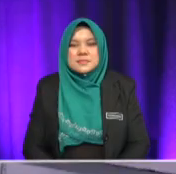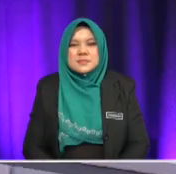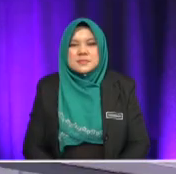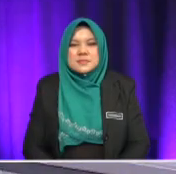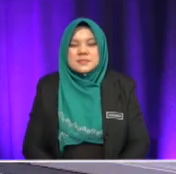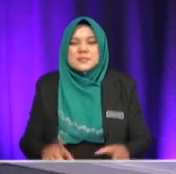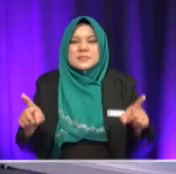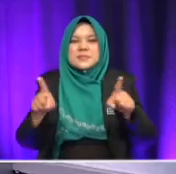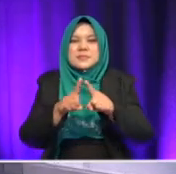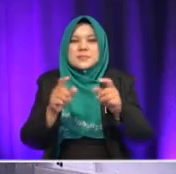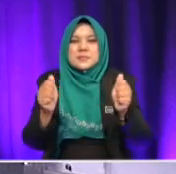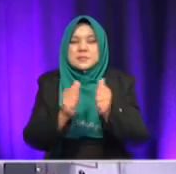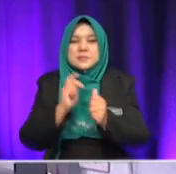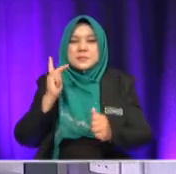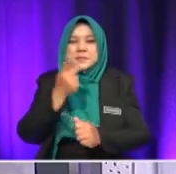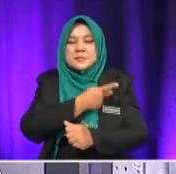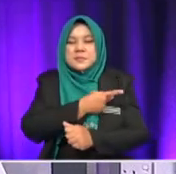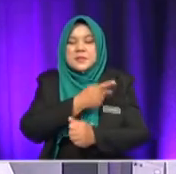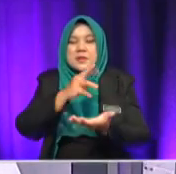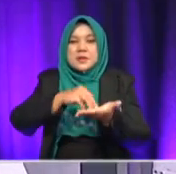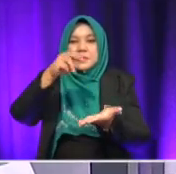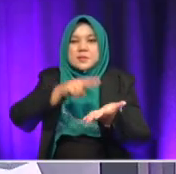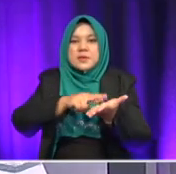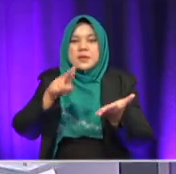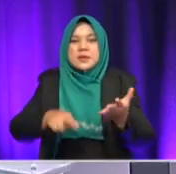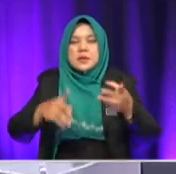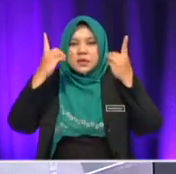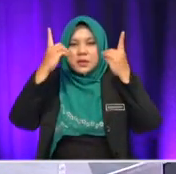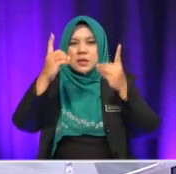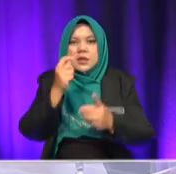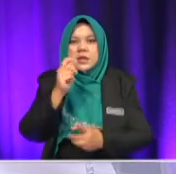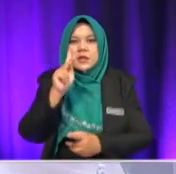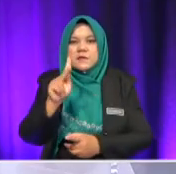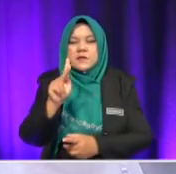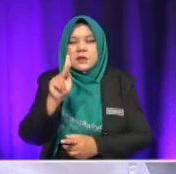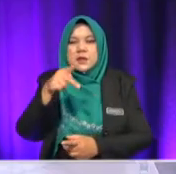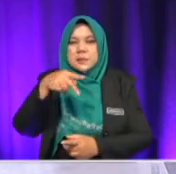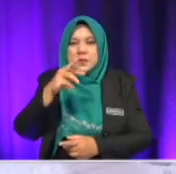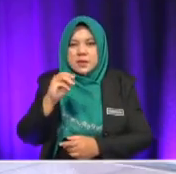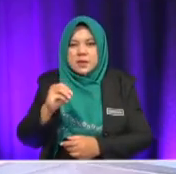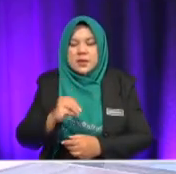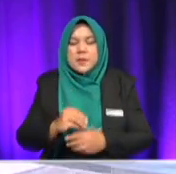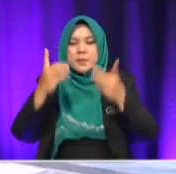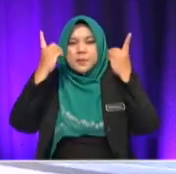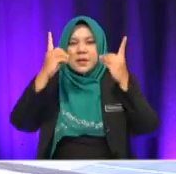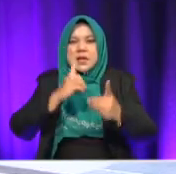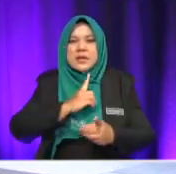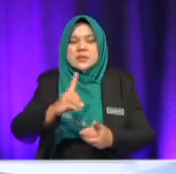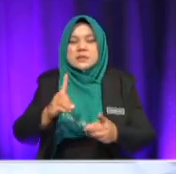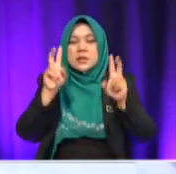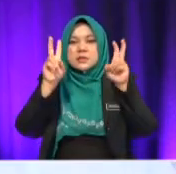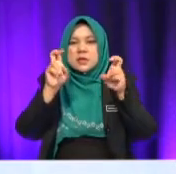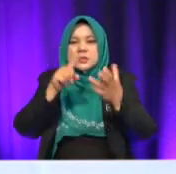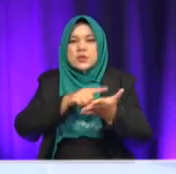bersama dengan kami di slot menengah rendah Didik Tiwi KPM hari ini kita belajar mata pelajaran Pendidikan Islam dengan topik kita